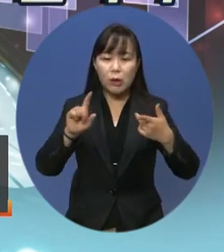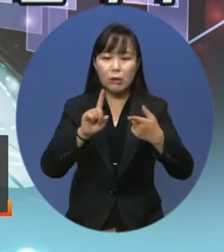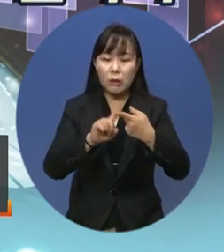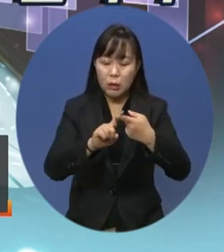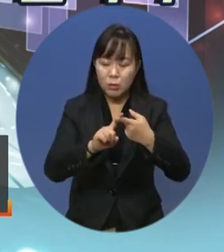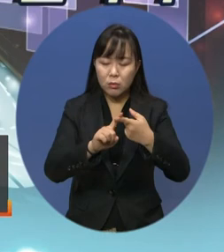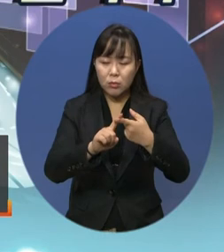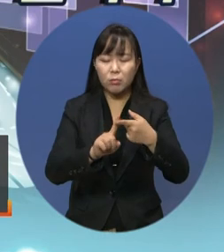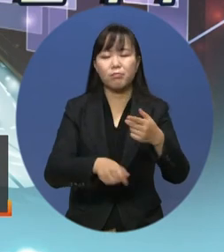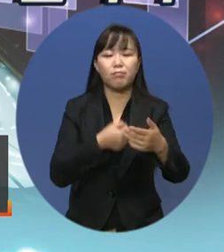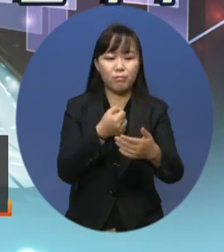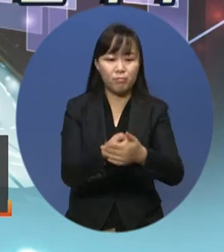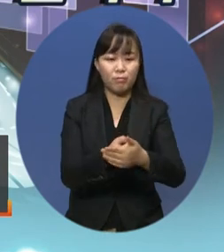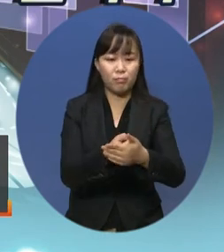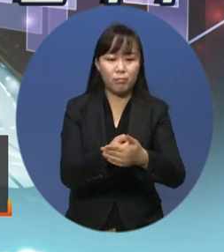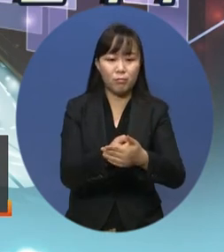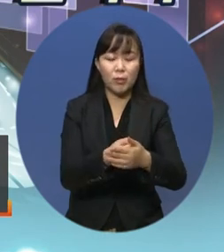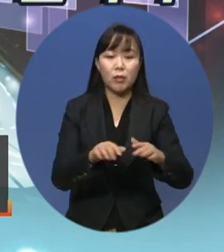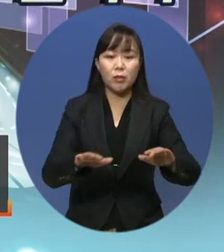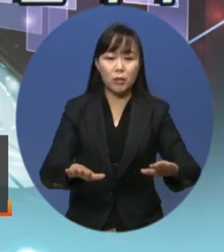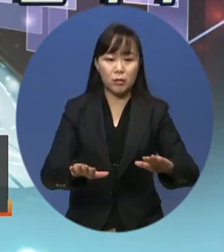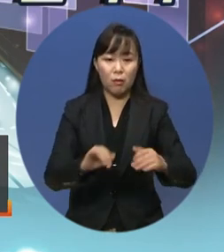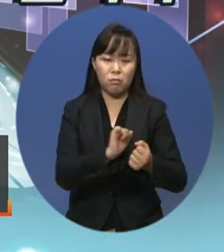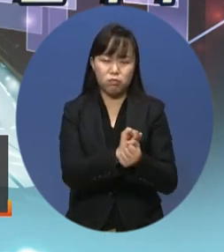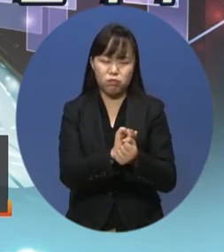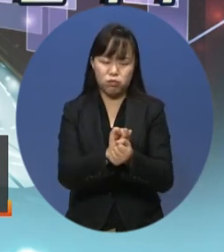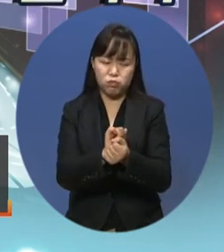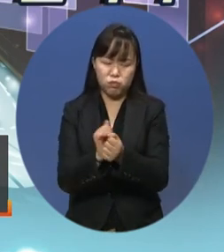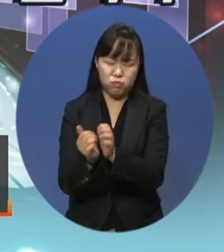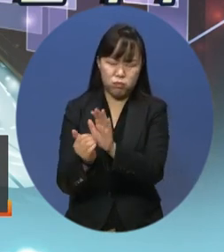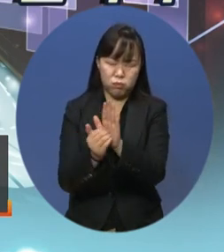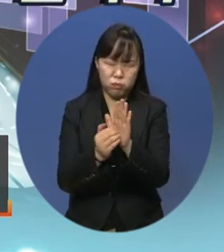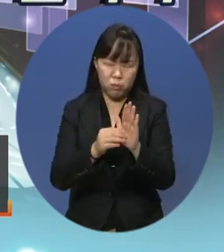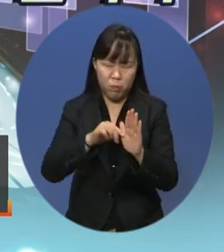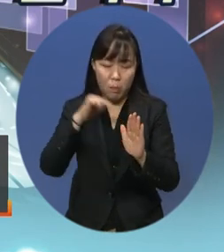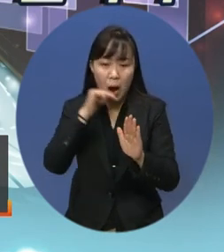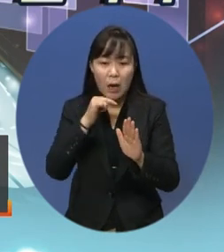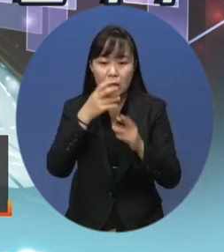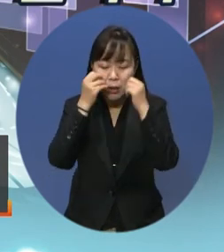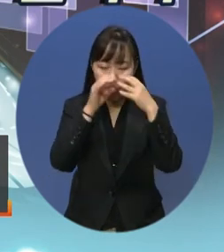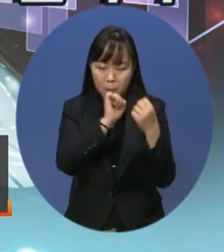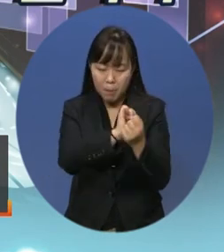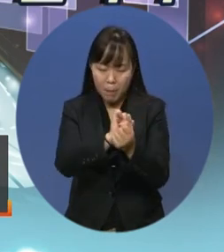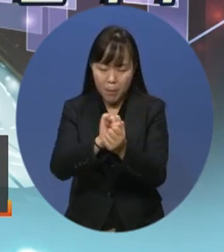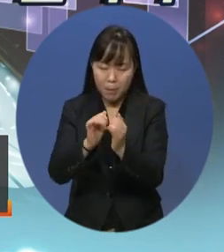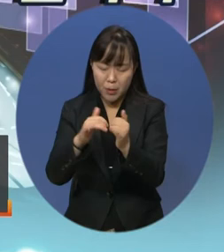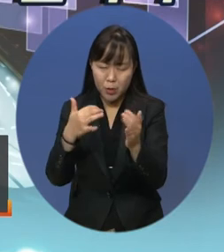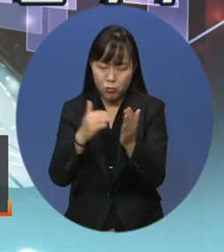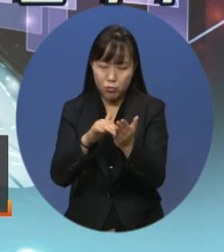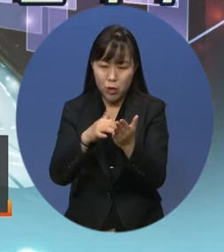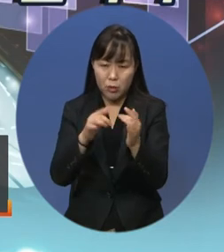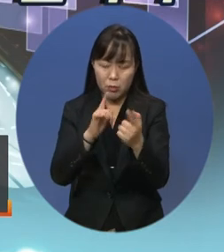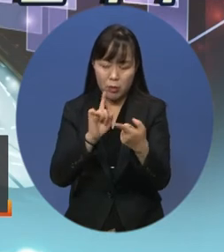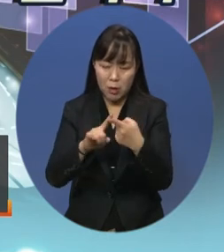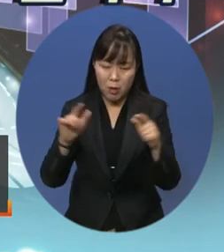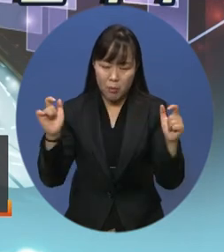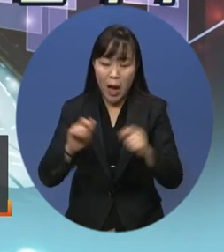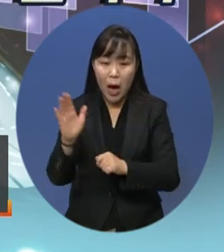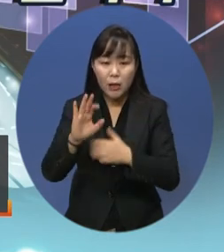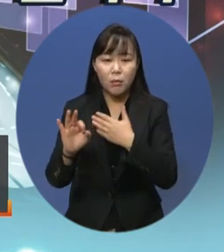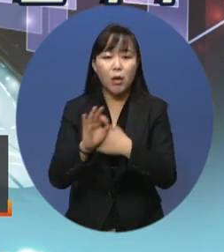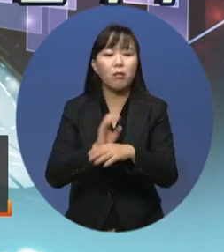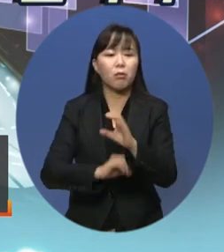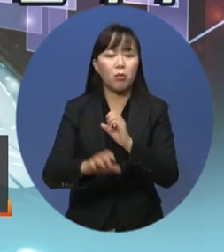실시한 것입니다. 지금 방역을 강화해 신규 확진자 수를 막지 못하면 큰